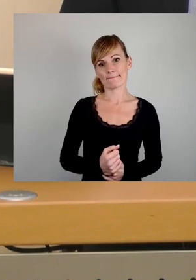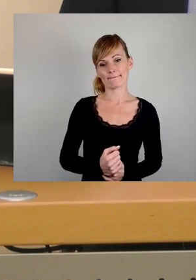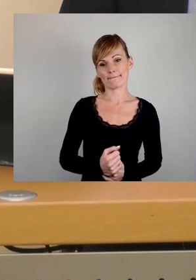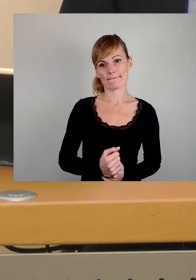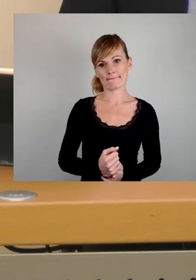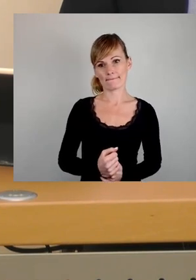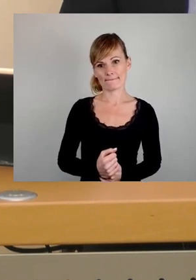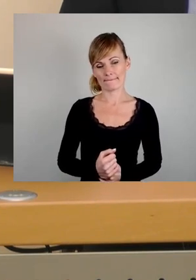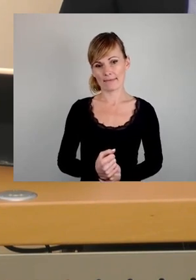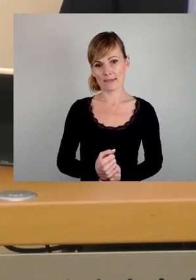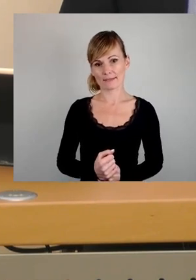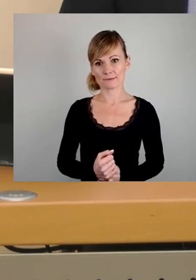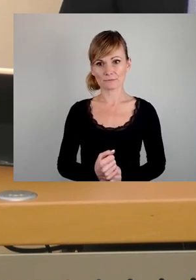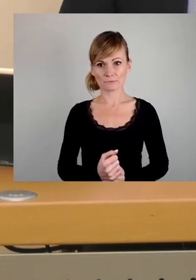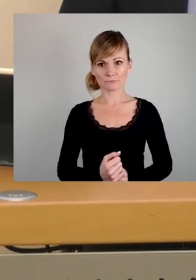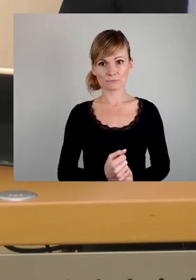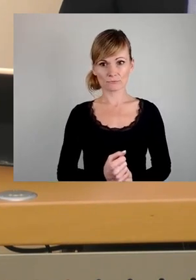Also,